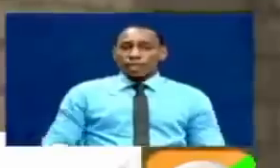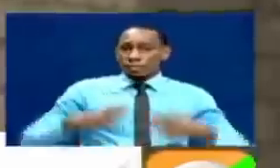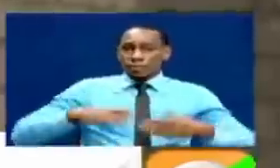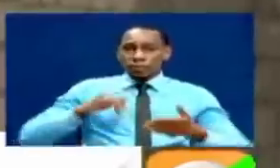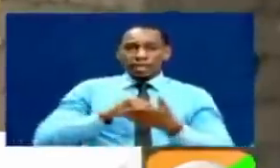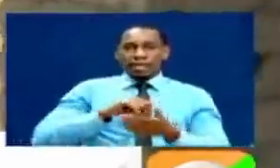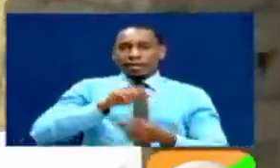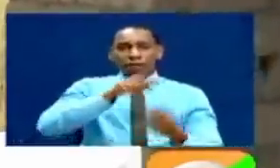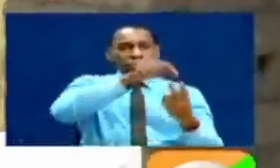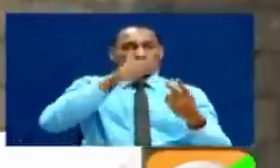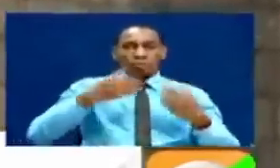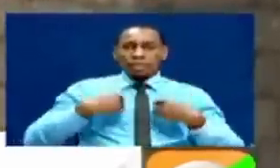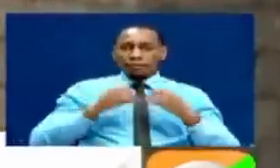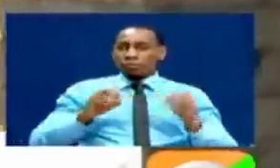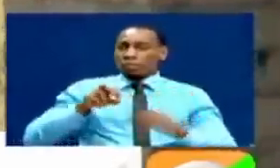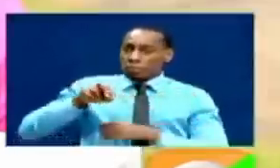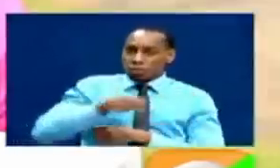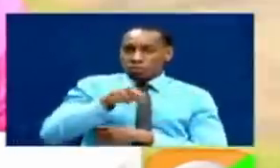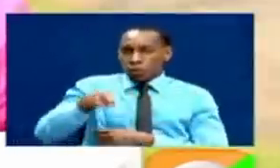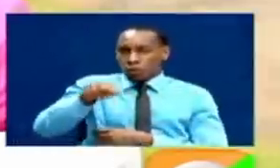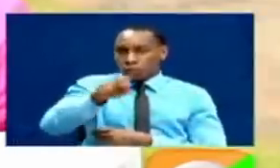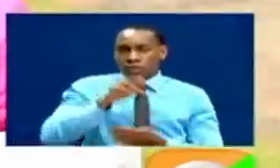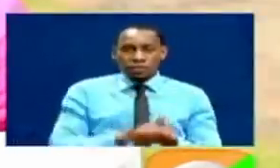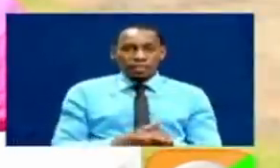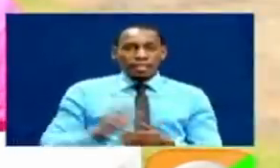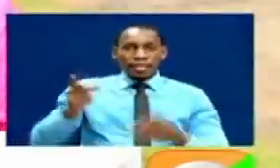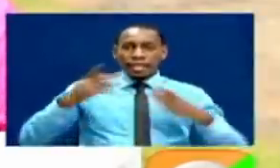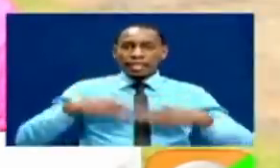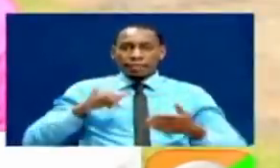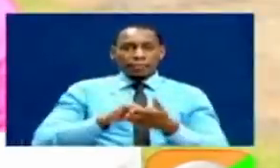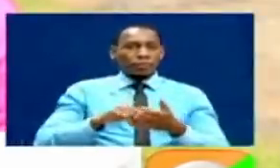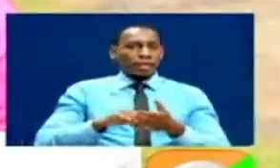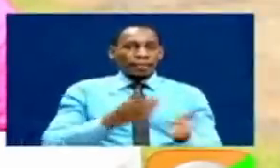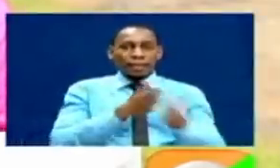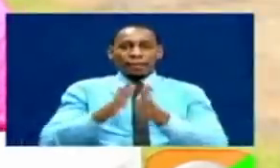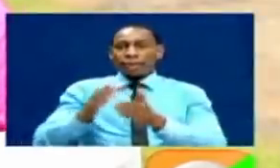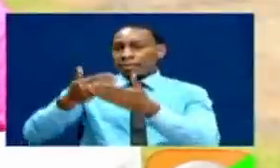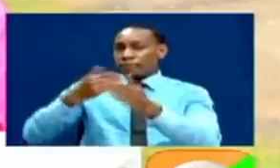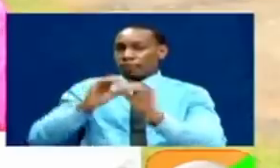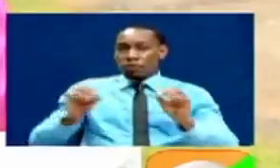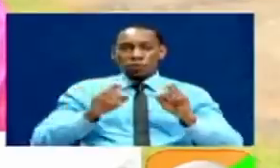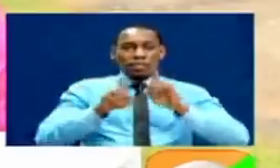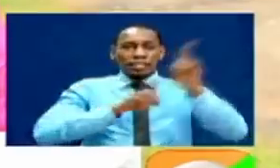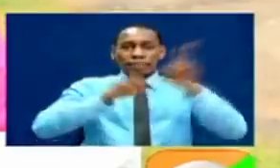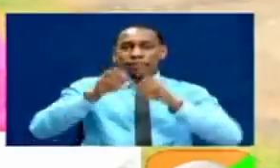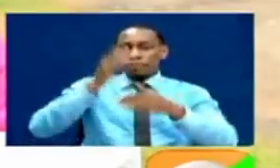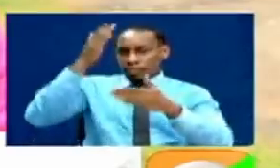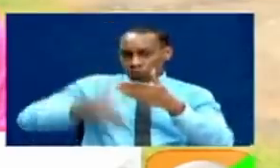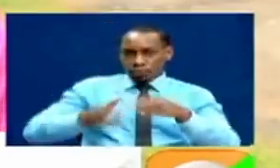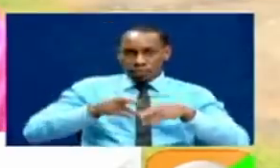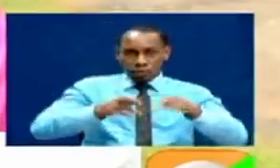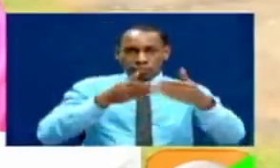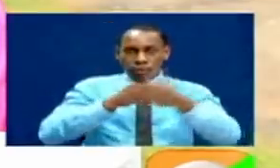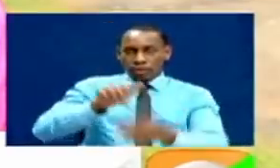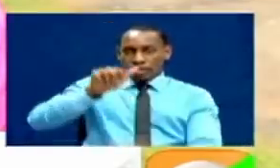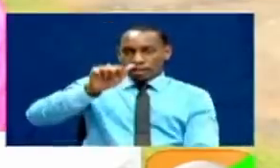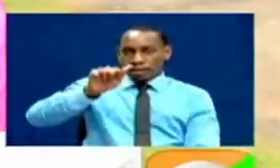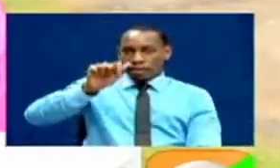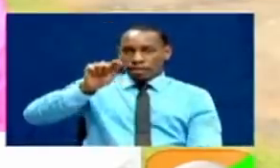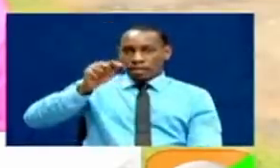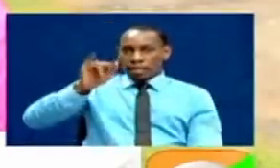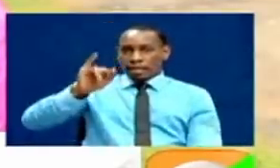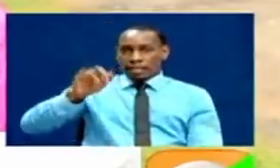Waliokosa namna walipenya kwa miguu. Wakenya ambao hawakuwa wamejipanga mapema, safari yao imeishia katika kizuizi hiki cha Triva.